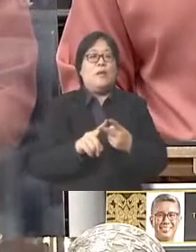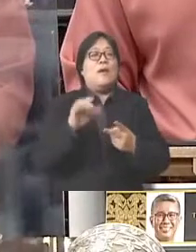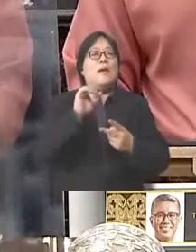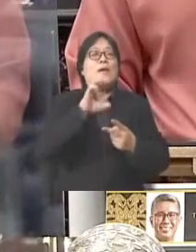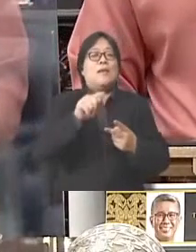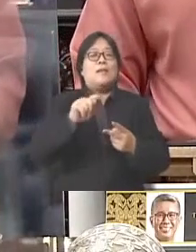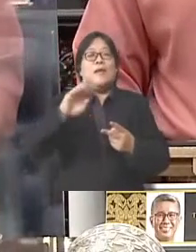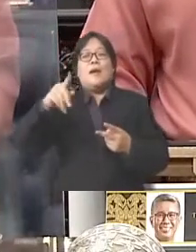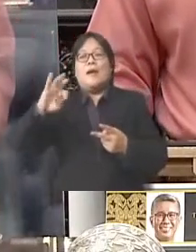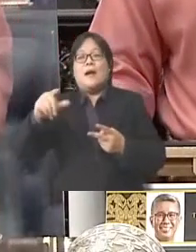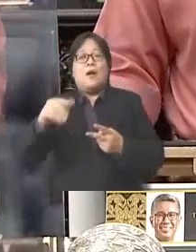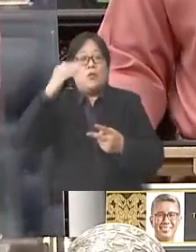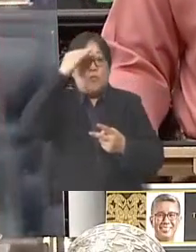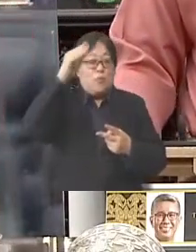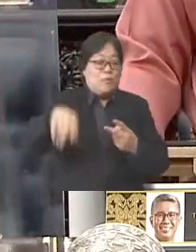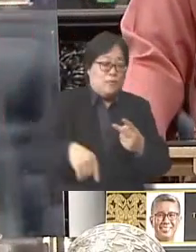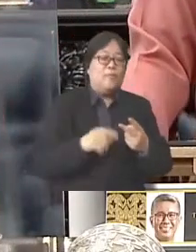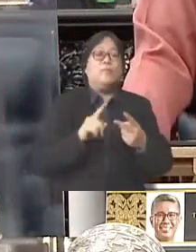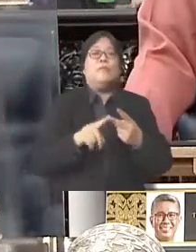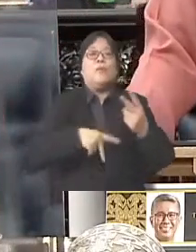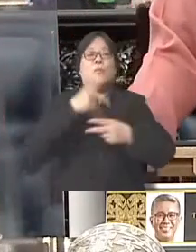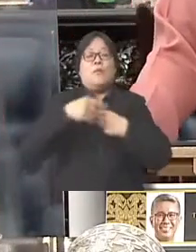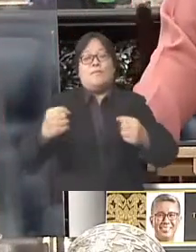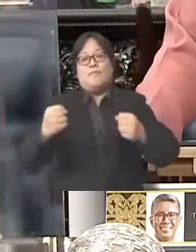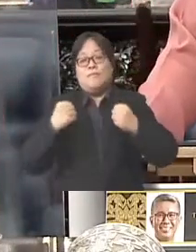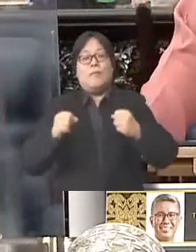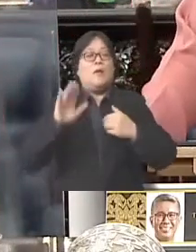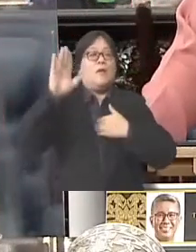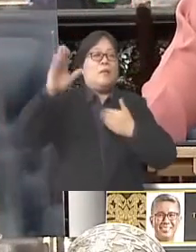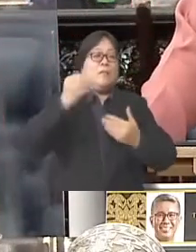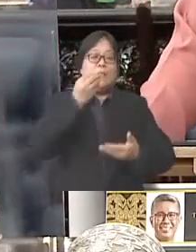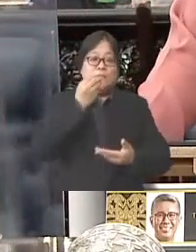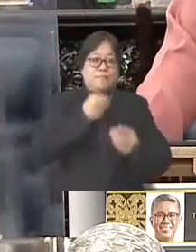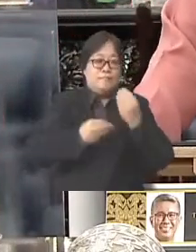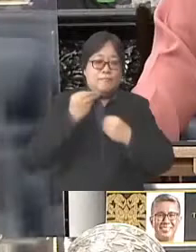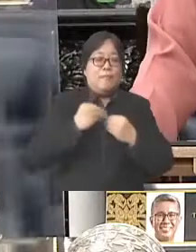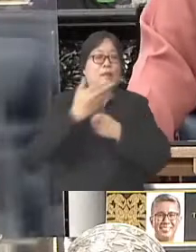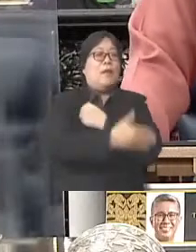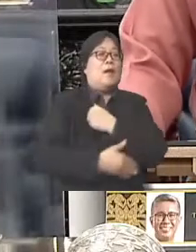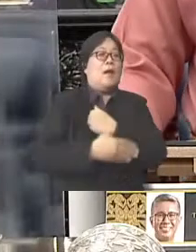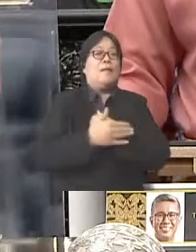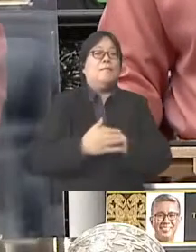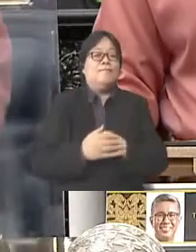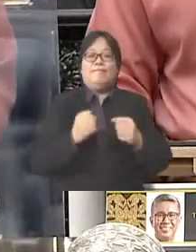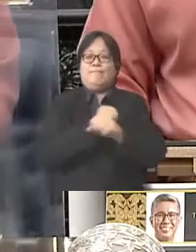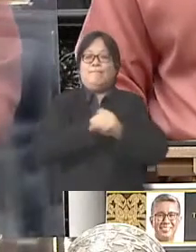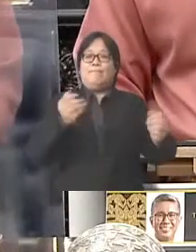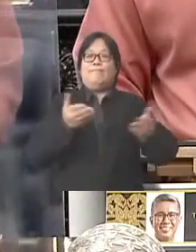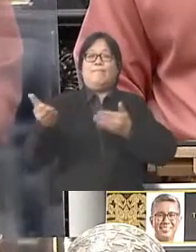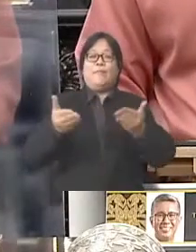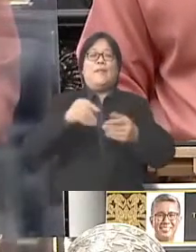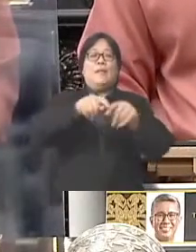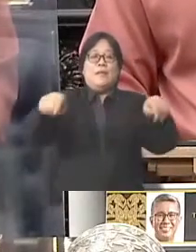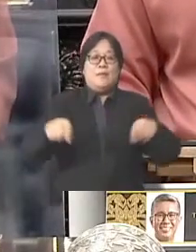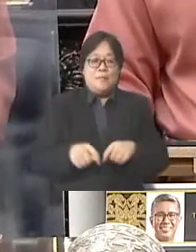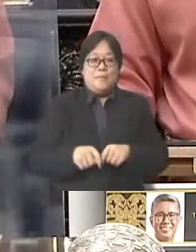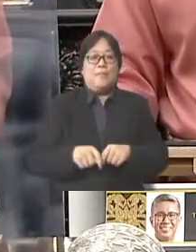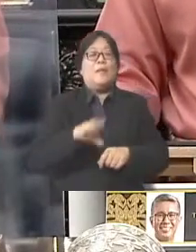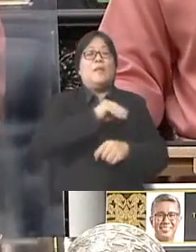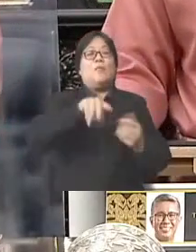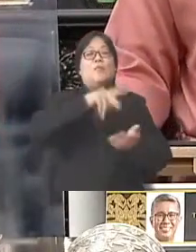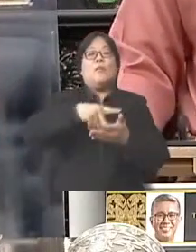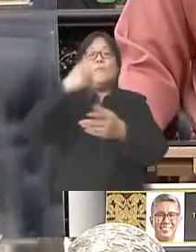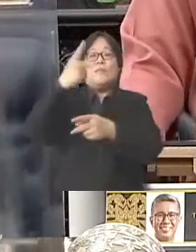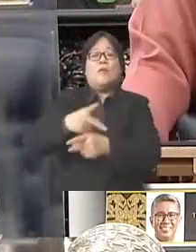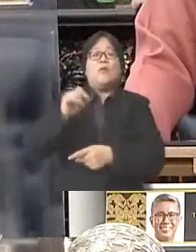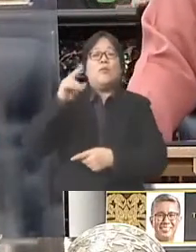kerang-kerangan di Joko kedua program pemantapan jaminan bekalan makanan negara bagi menyediakan kemudahan logistik dan pengunjung